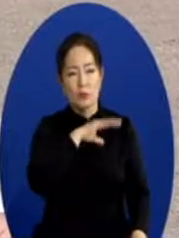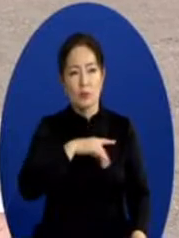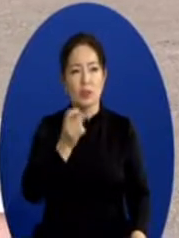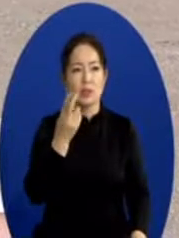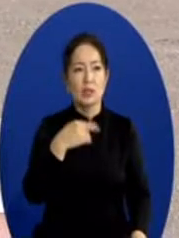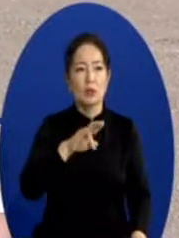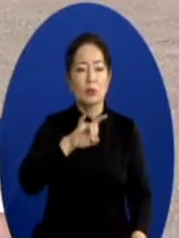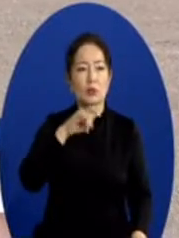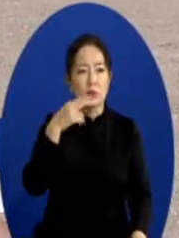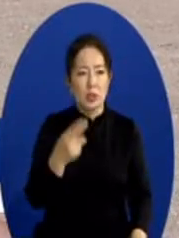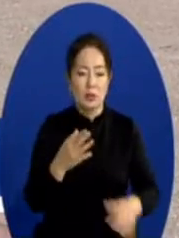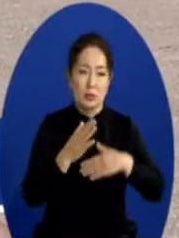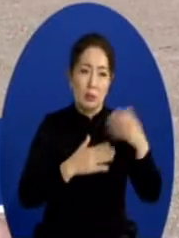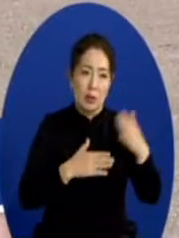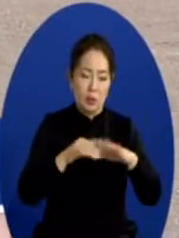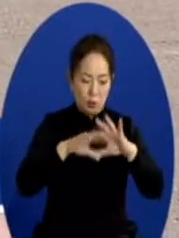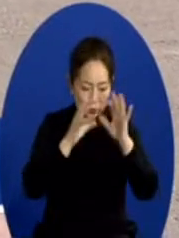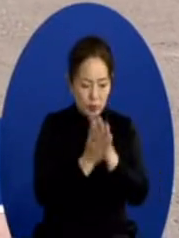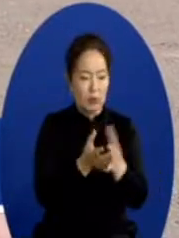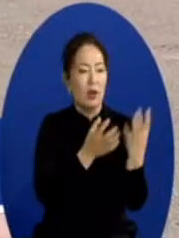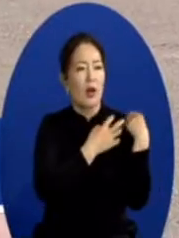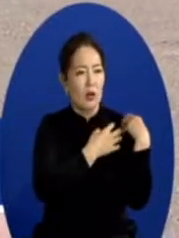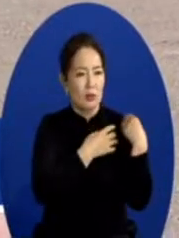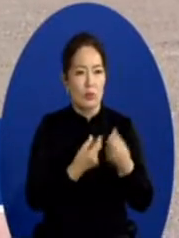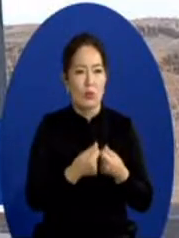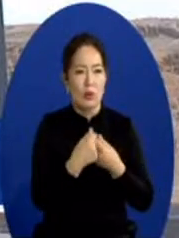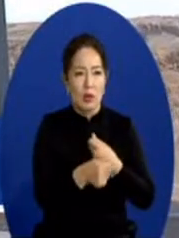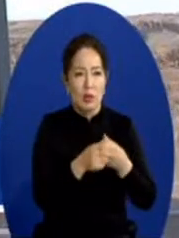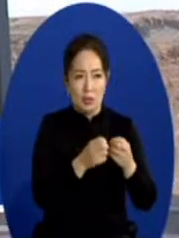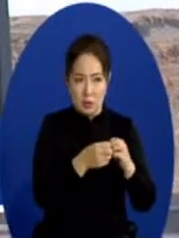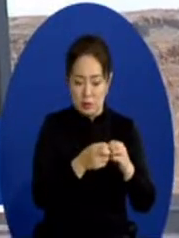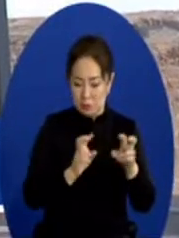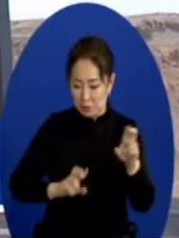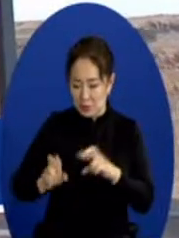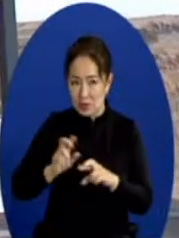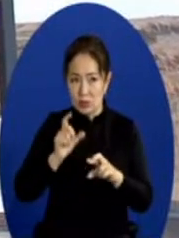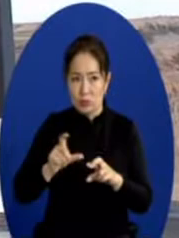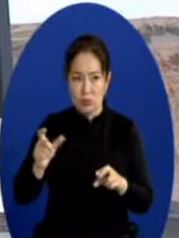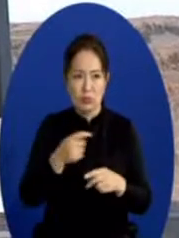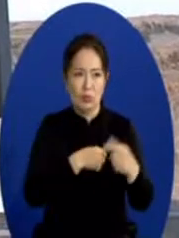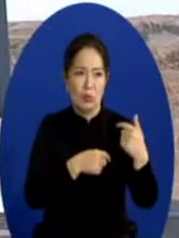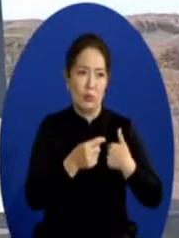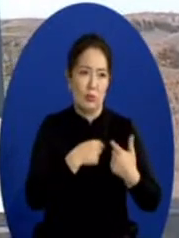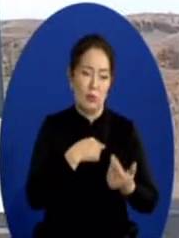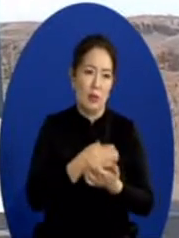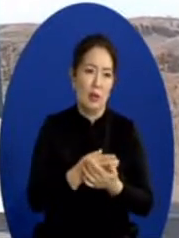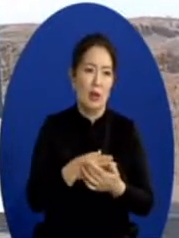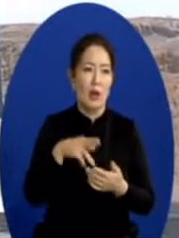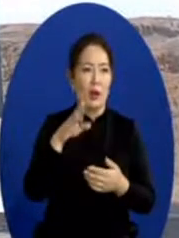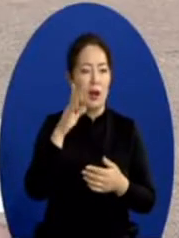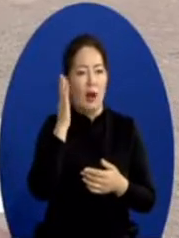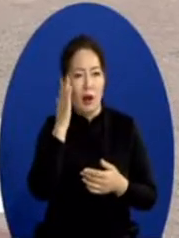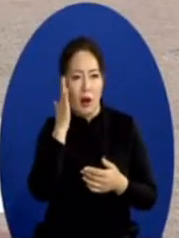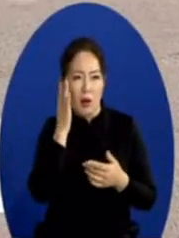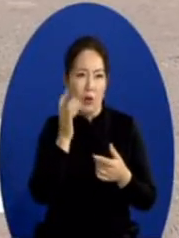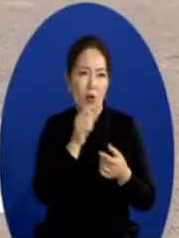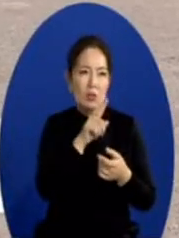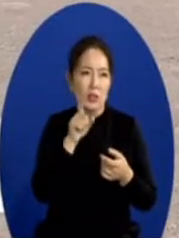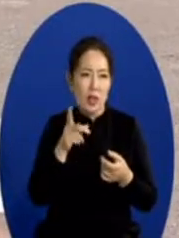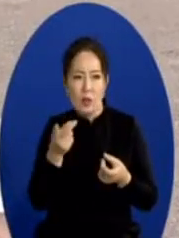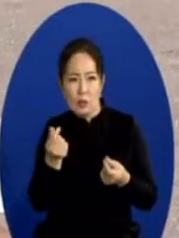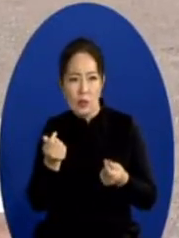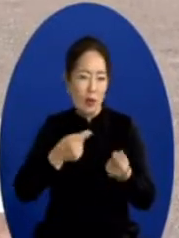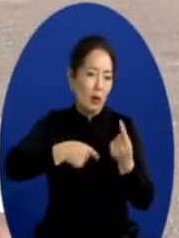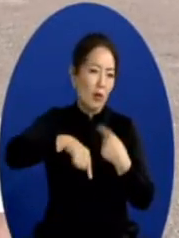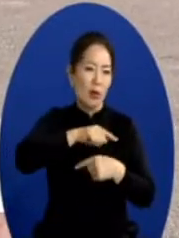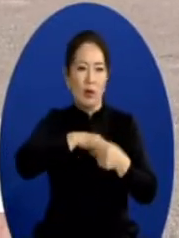үтсийн барилгынхаа асуудлыг бид өөрсдөө компани өөрсдөө хөрөнгө гаргаад хийж байгаа. Бизнес эрхэлдэг хүмүүсийн зовлон байдаг ингээл бас аж ахуй аргаар янз янзын зээлүүд